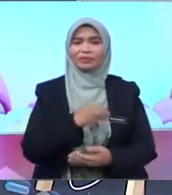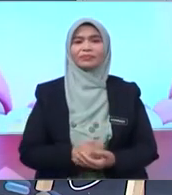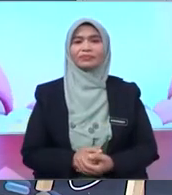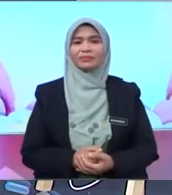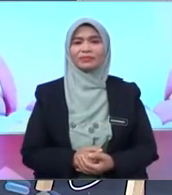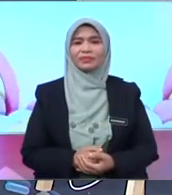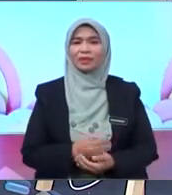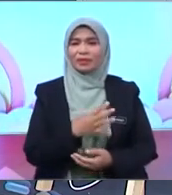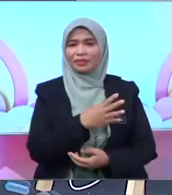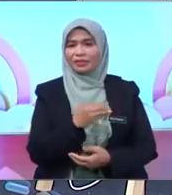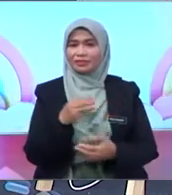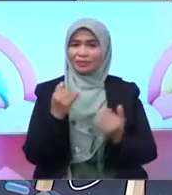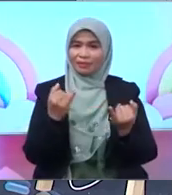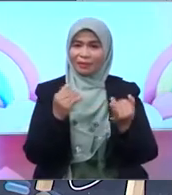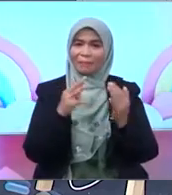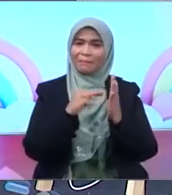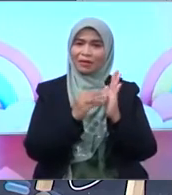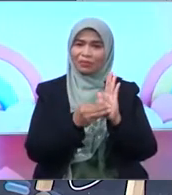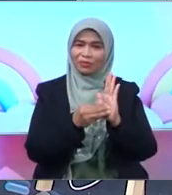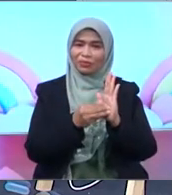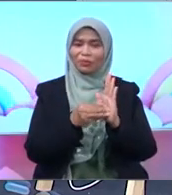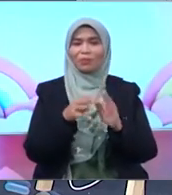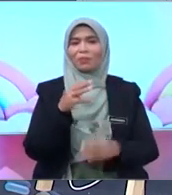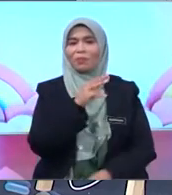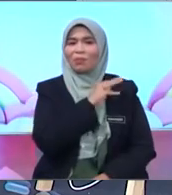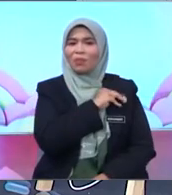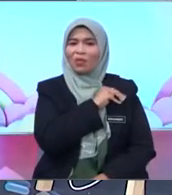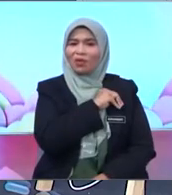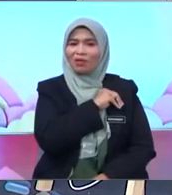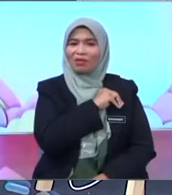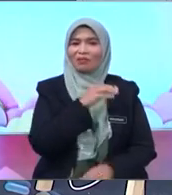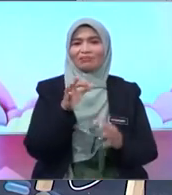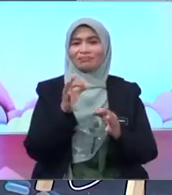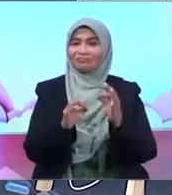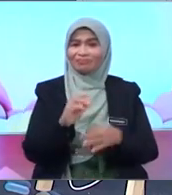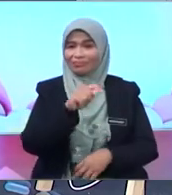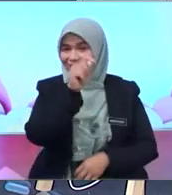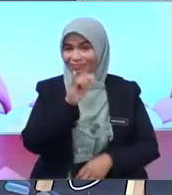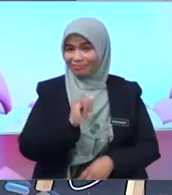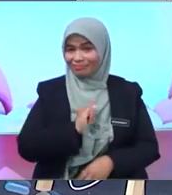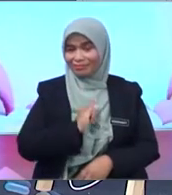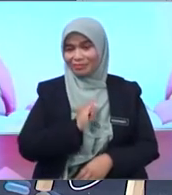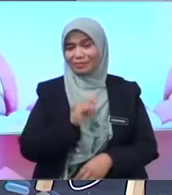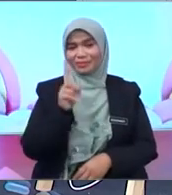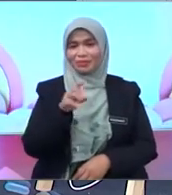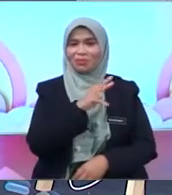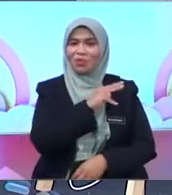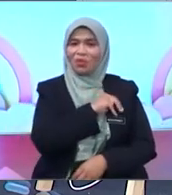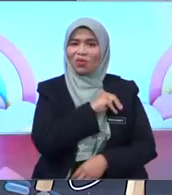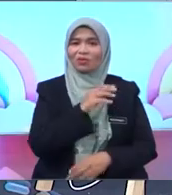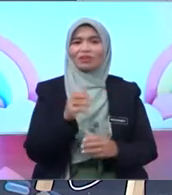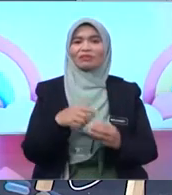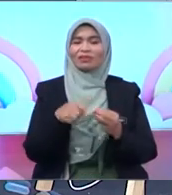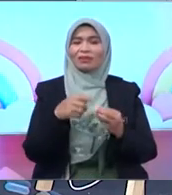definisi moral kalau tanya Mira Mira Rose Moro itu berkaitan dengan perkara-perkara yang positif